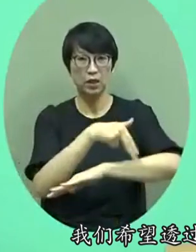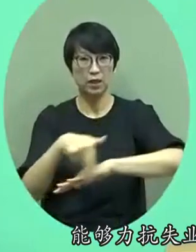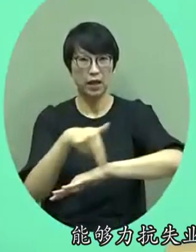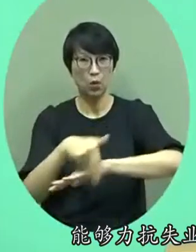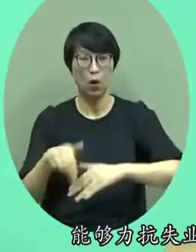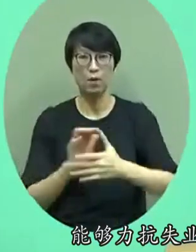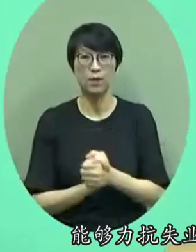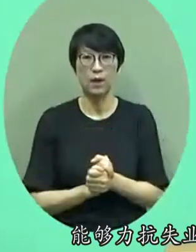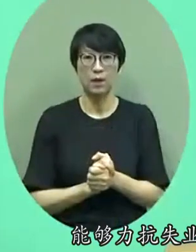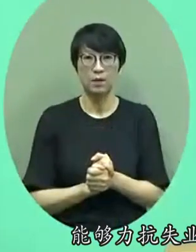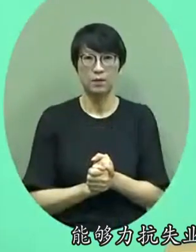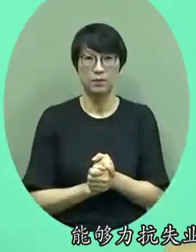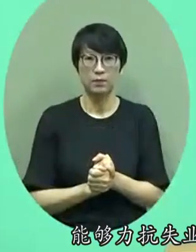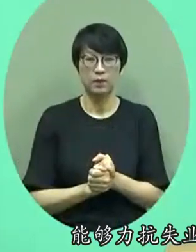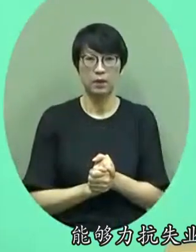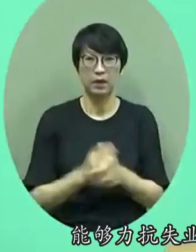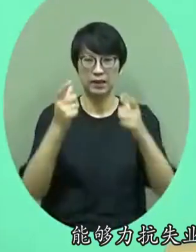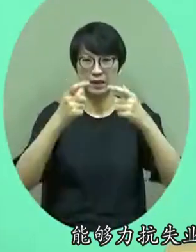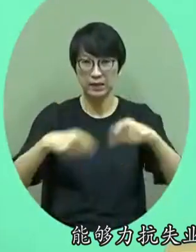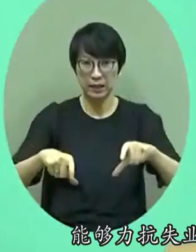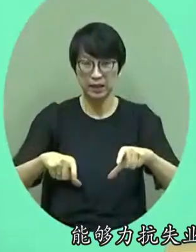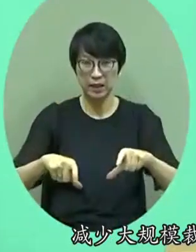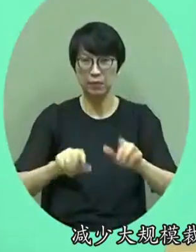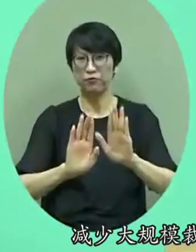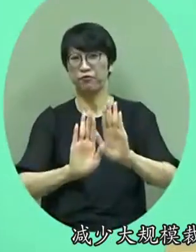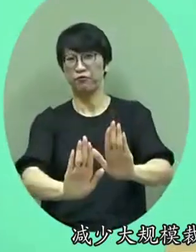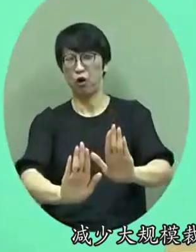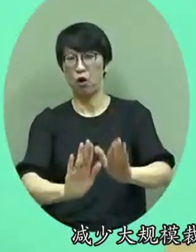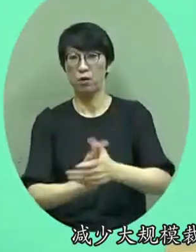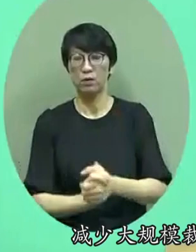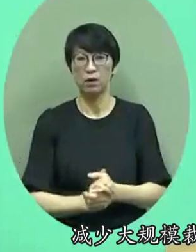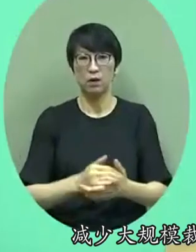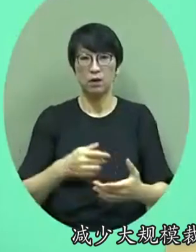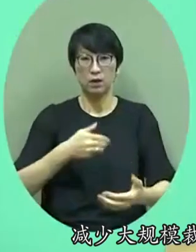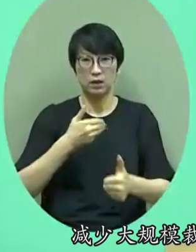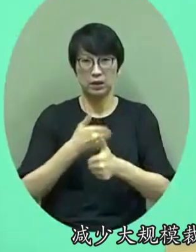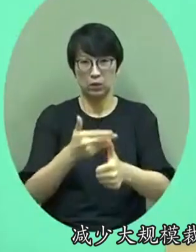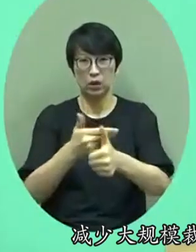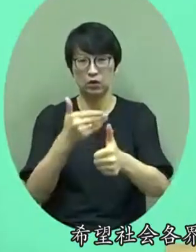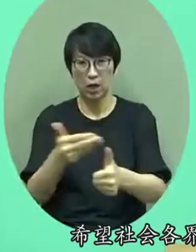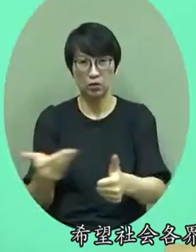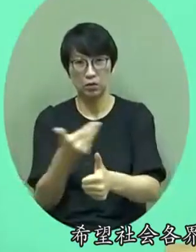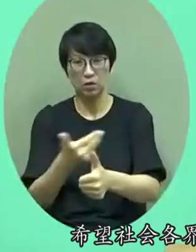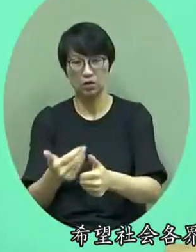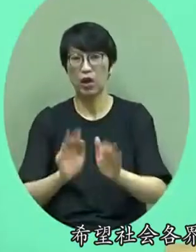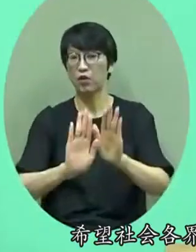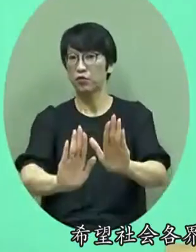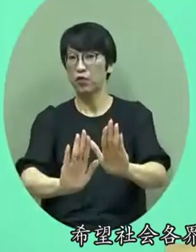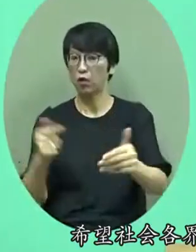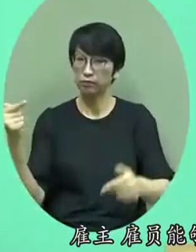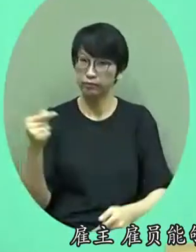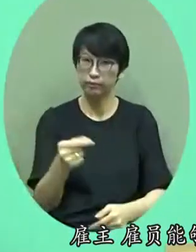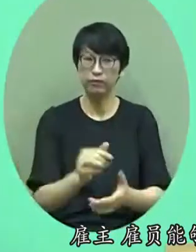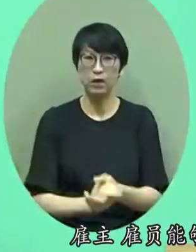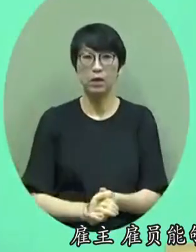劃能夠力抗一個失業的浪潮，減少大規模的裁員，希望社會各界